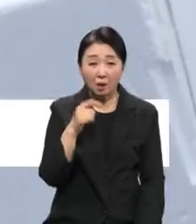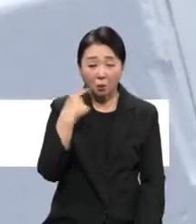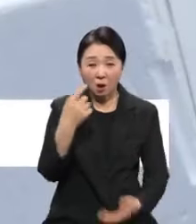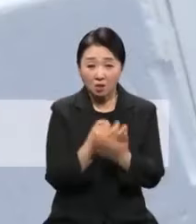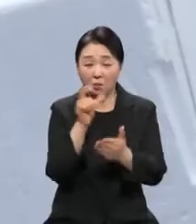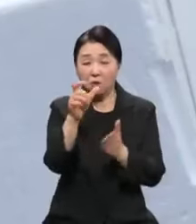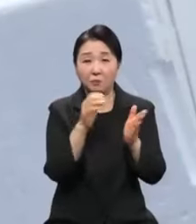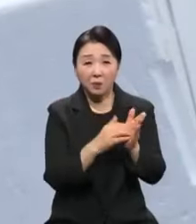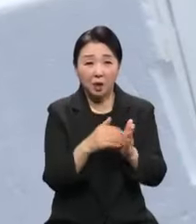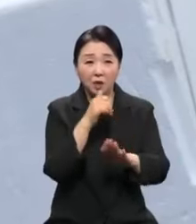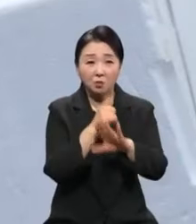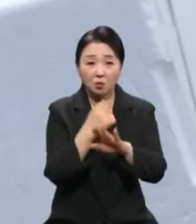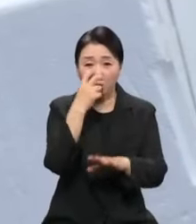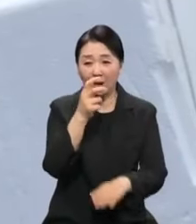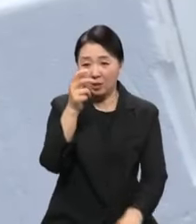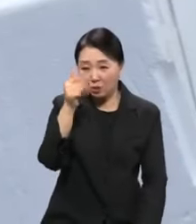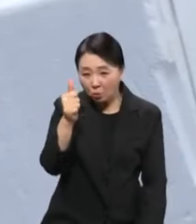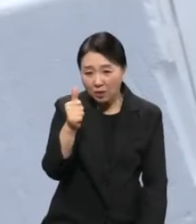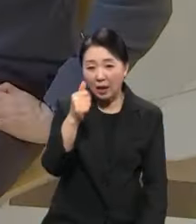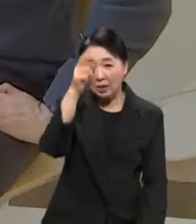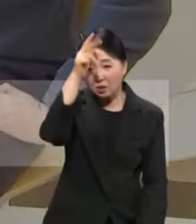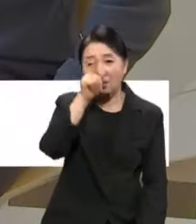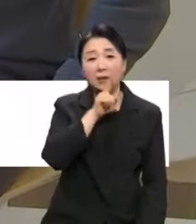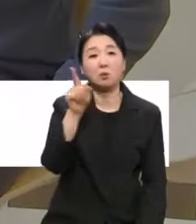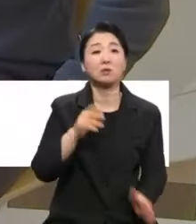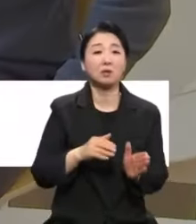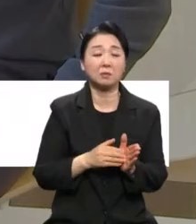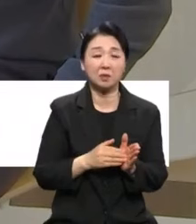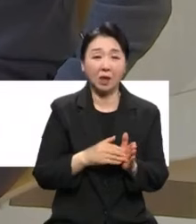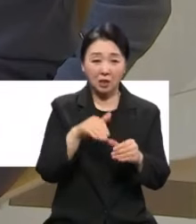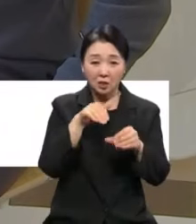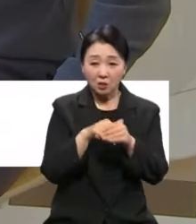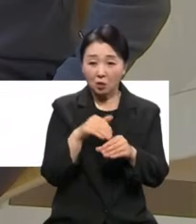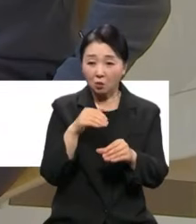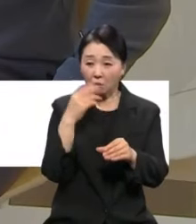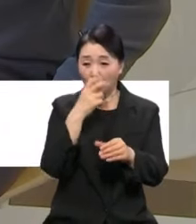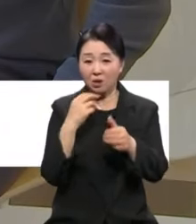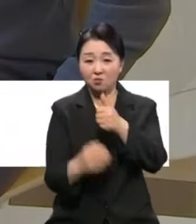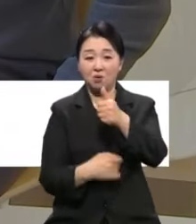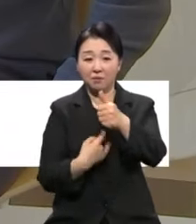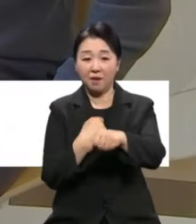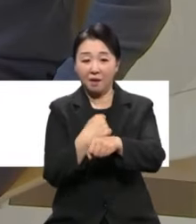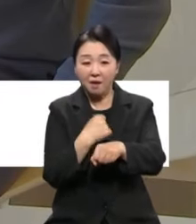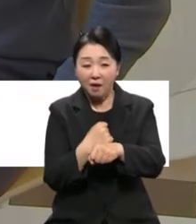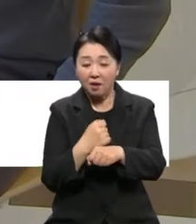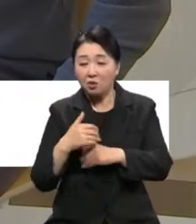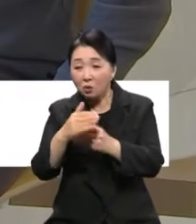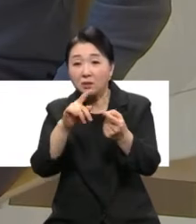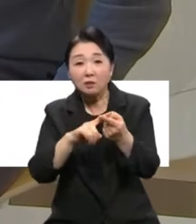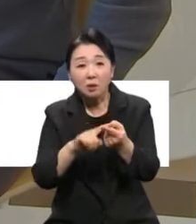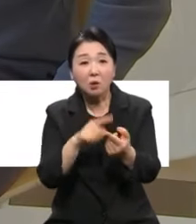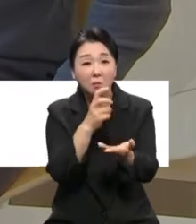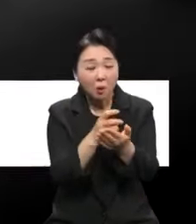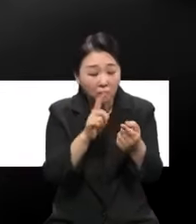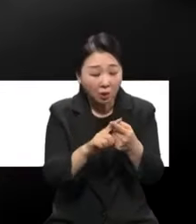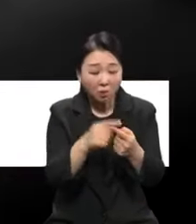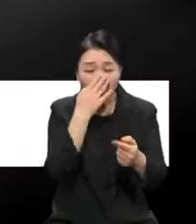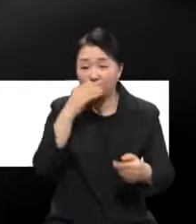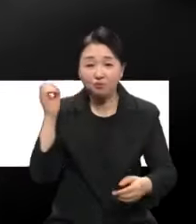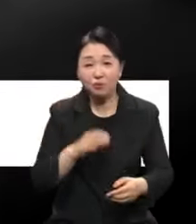관리소장을 경찰에 고소했습니다. 그 동의는 선거관리위원회에서 하는 겁니다. 절차가 이렇게 돼야 되는 것이 맞는데 그런 걸 싹